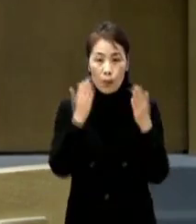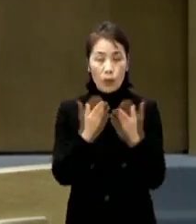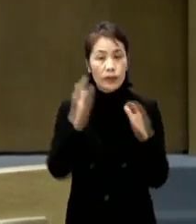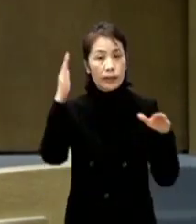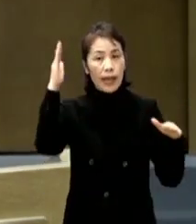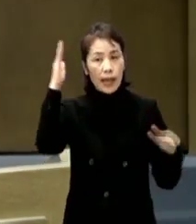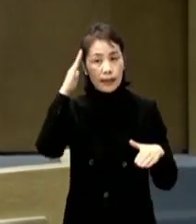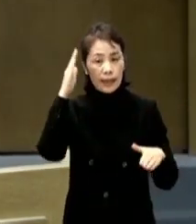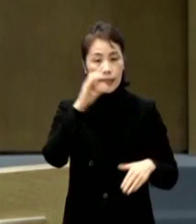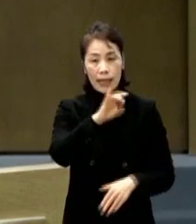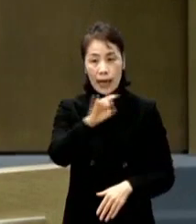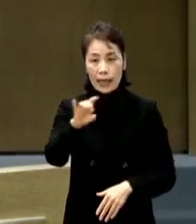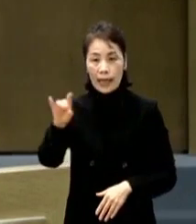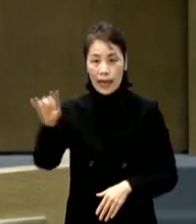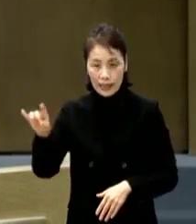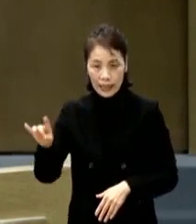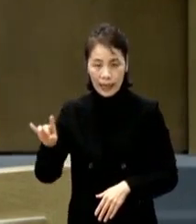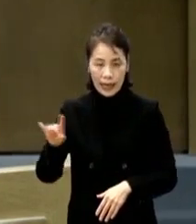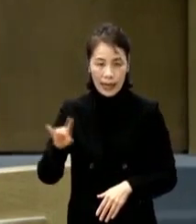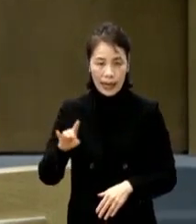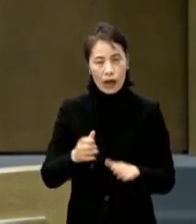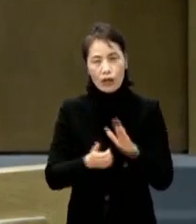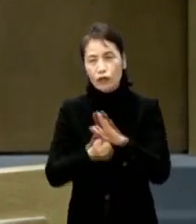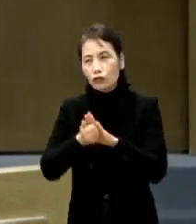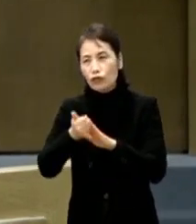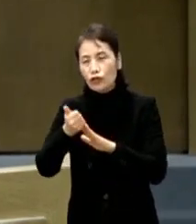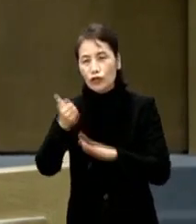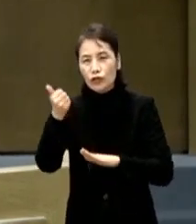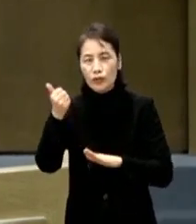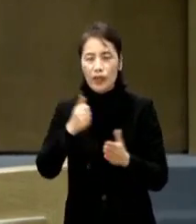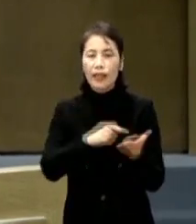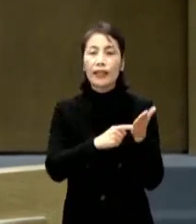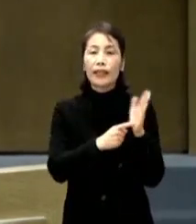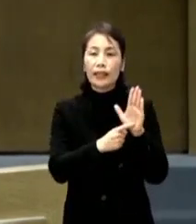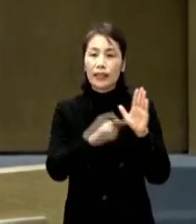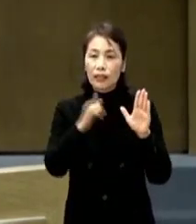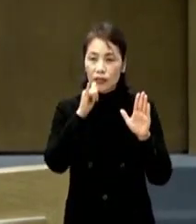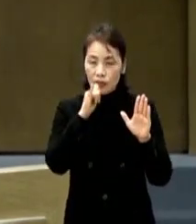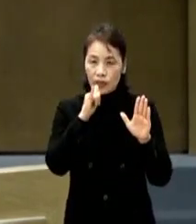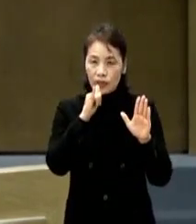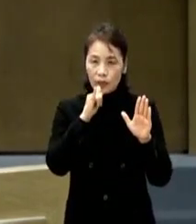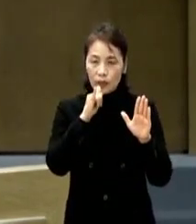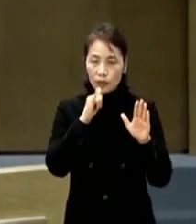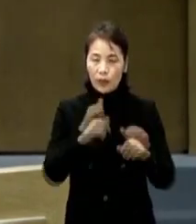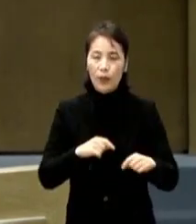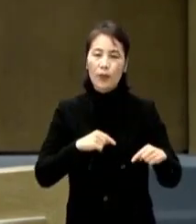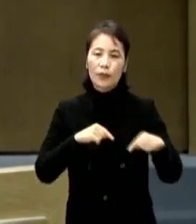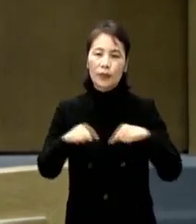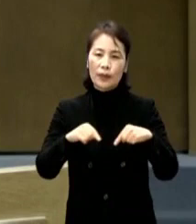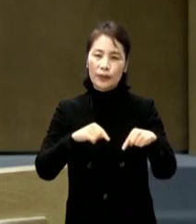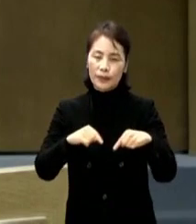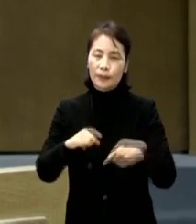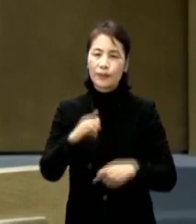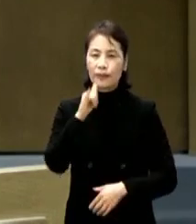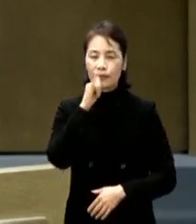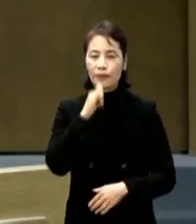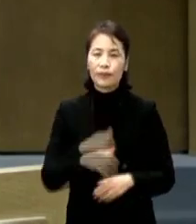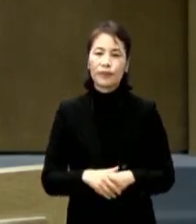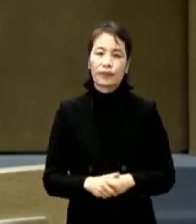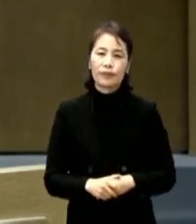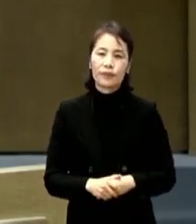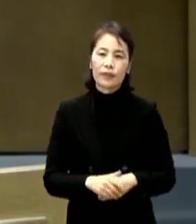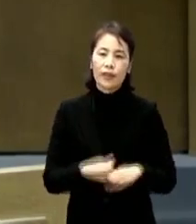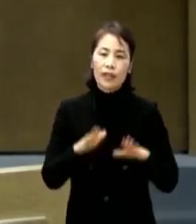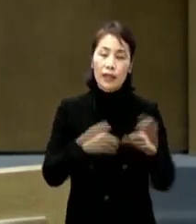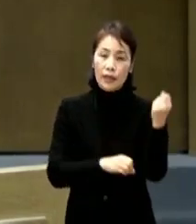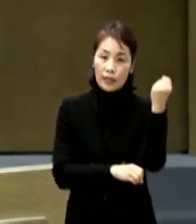학생이 저마다의 꿈과 재능을 실현할 수 있도록 지역의 교육 역량을 결집해 나가고 있습니다. 이제